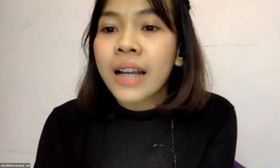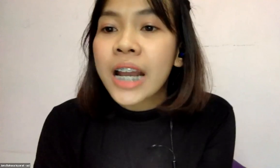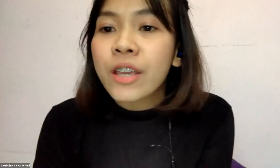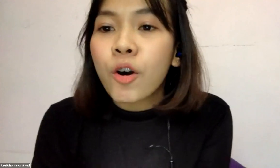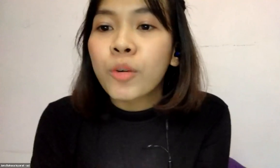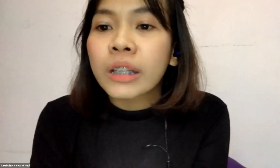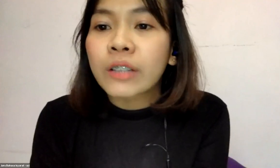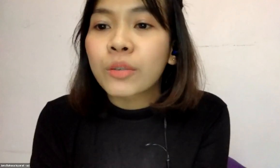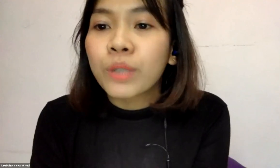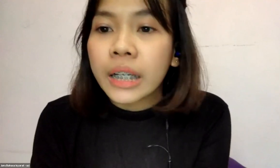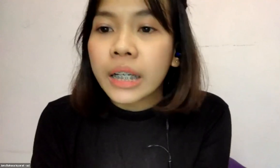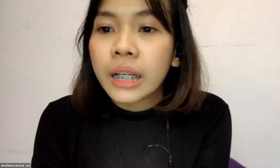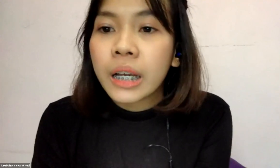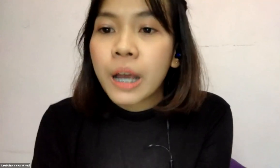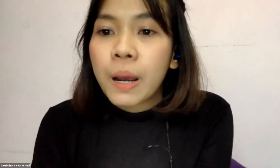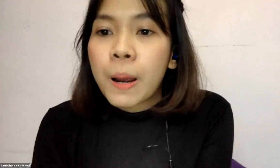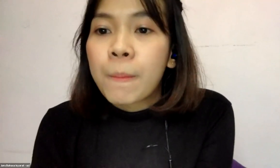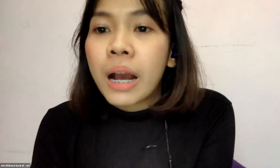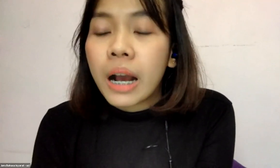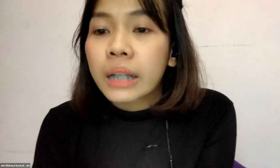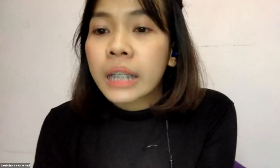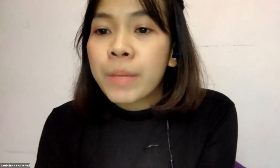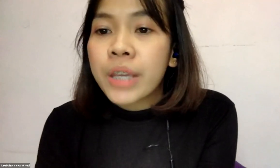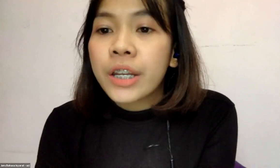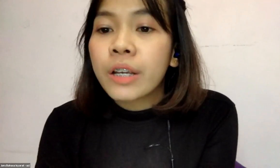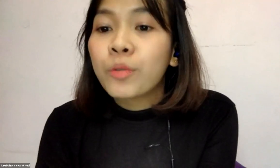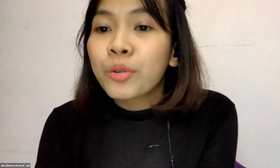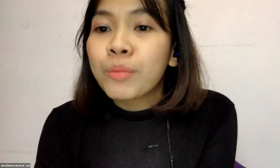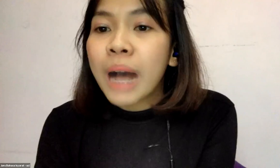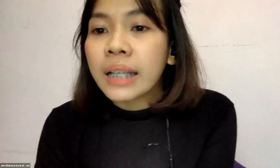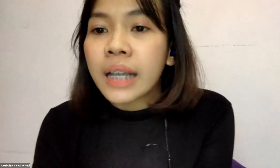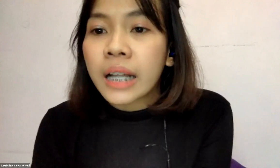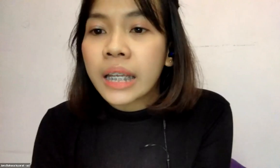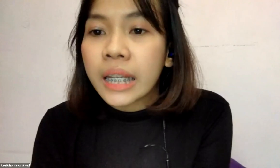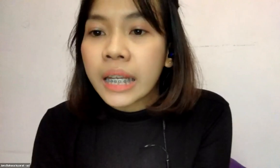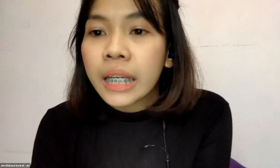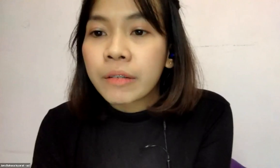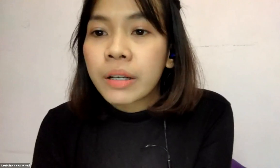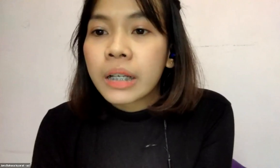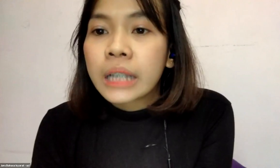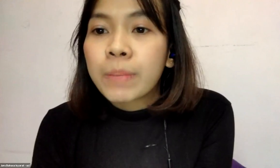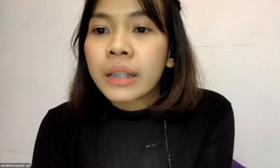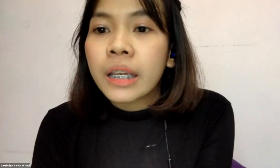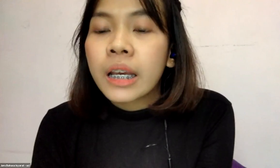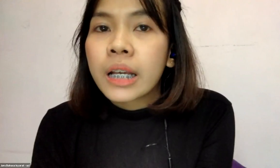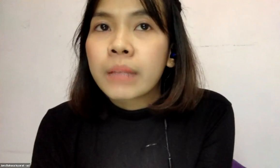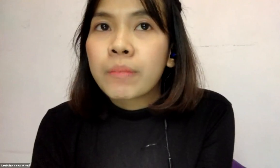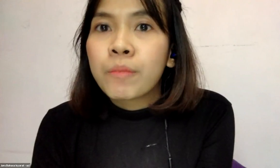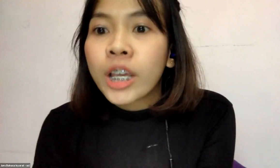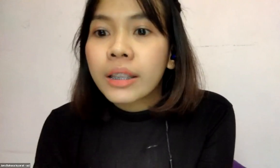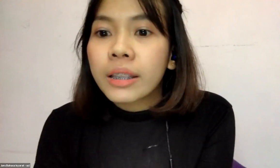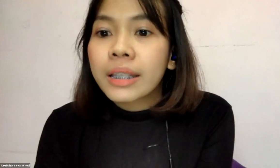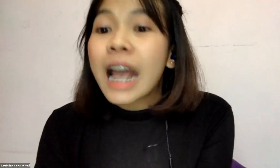lahir karena adanya komunitas tuli maka ketika menjadi guru bahasa isyarat ini seperti